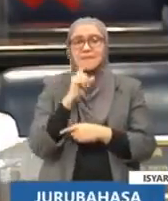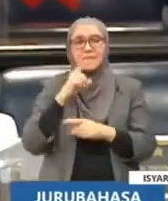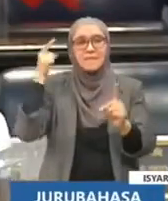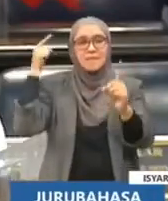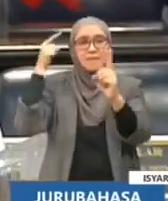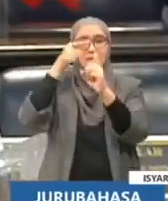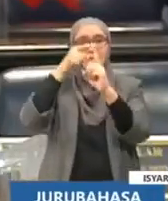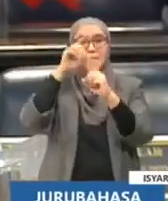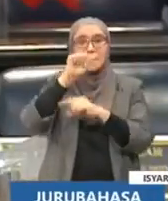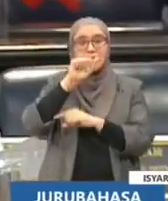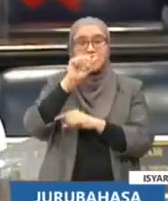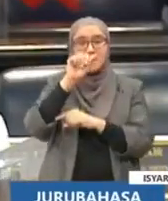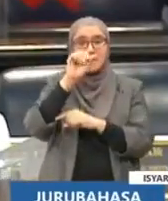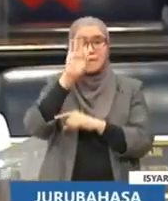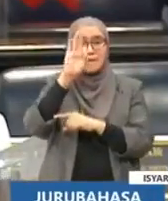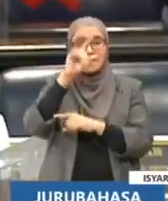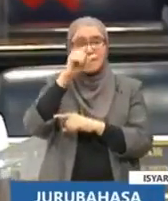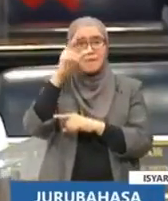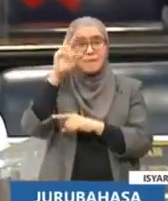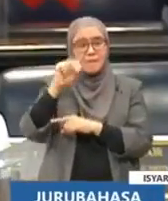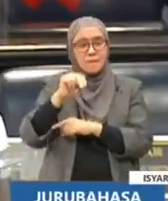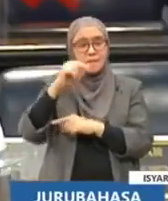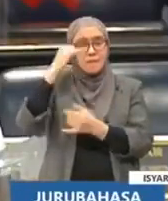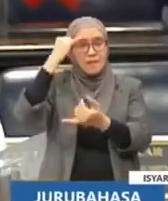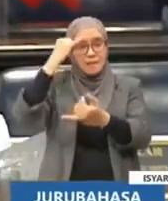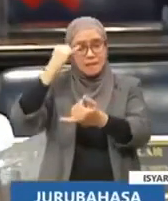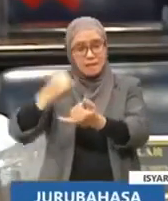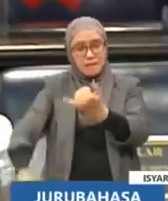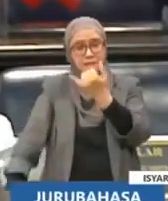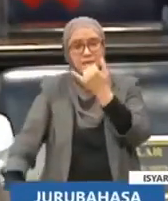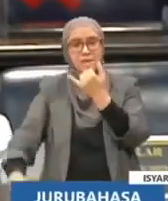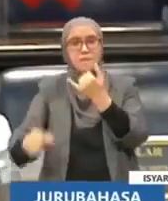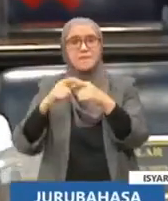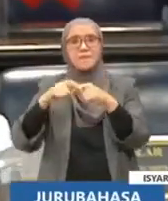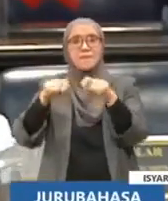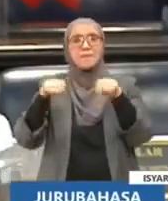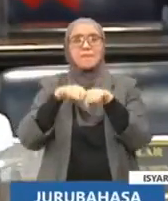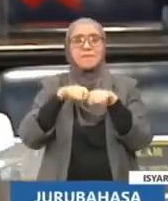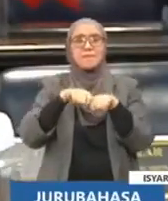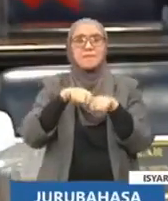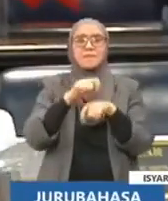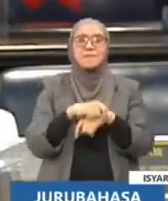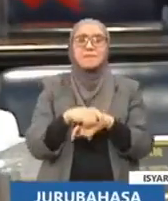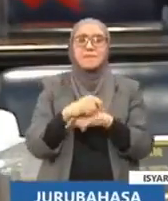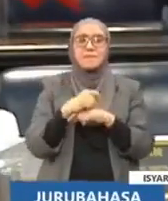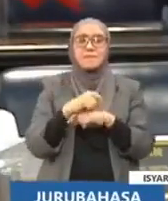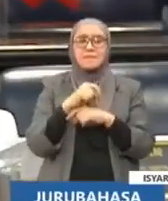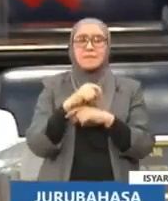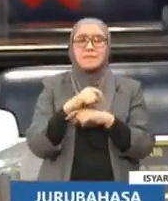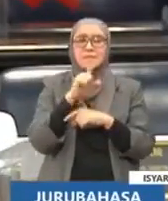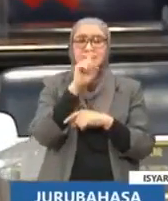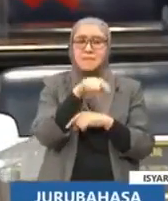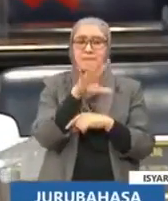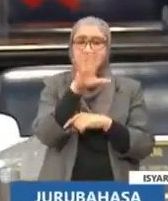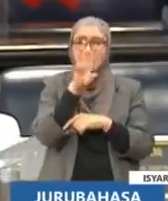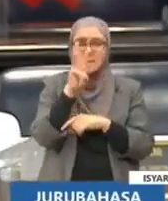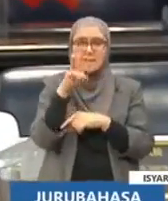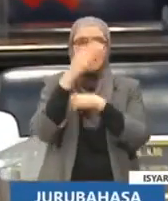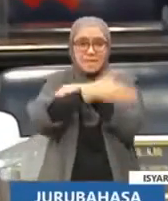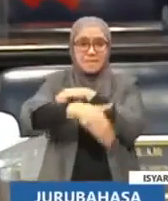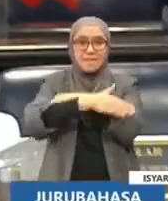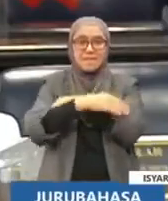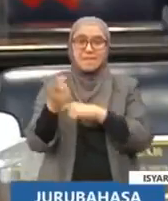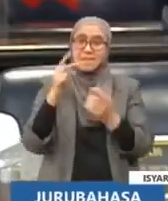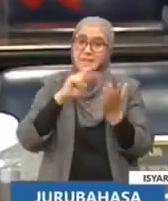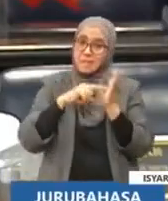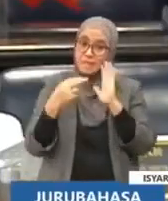meletakkan Afghanistan berada di kedudukan terakhir, iaitu ke tempat 156 dari kalangan negara-negara. Ini bermakna walaupun Amerika Syarikat